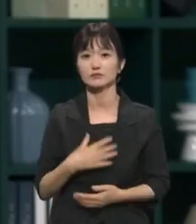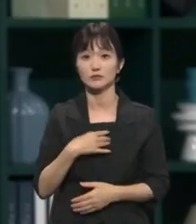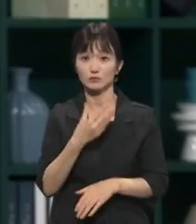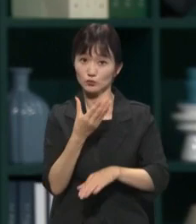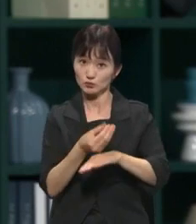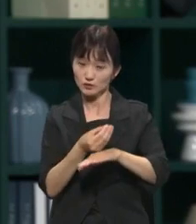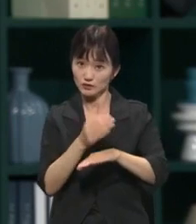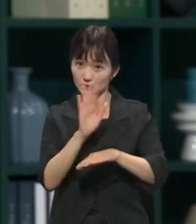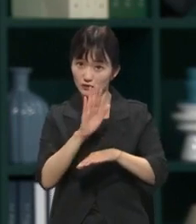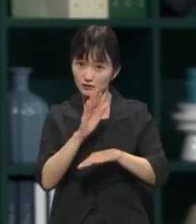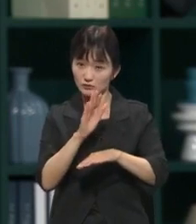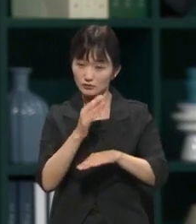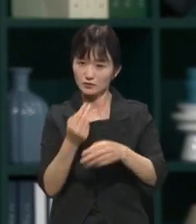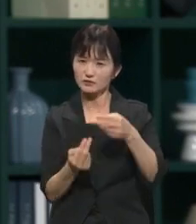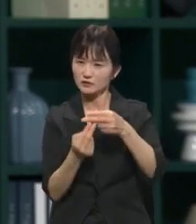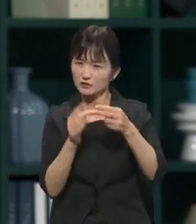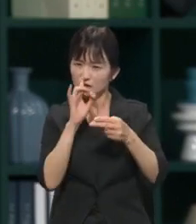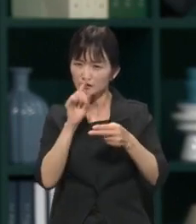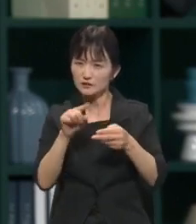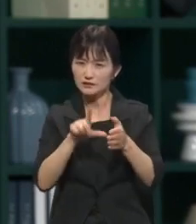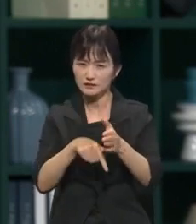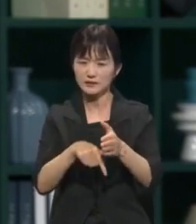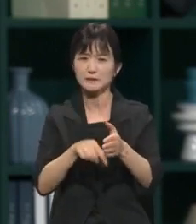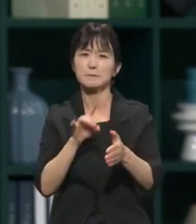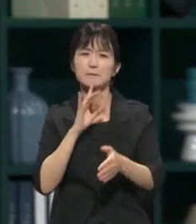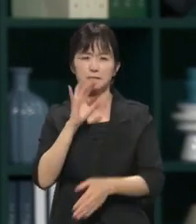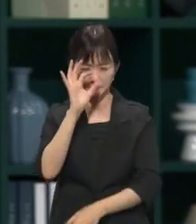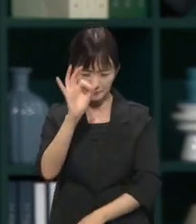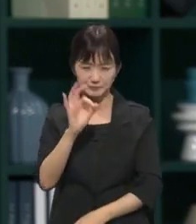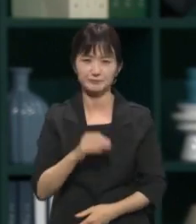그 시간 놓치면 못 보는 거거든요 아까